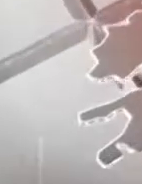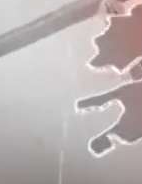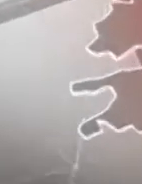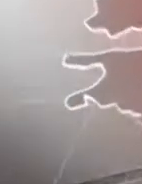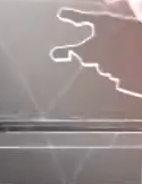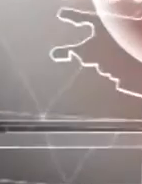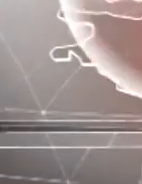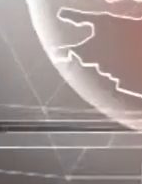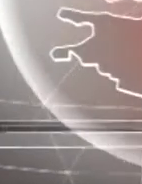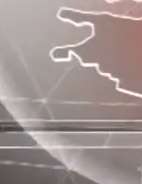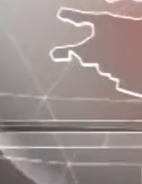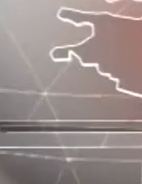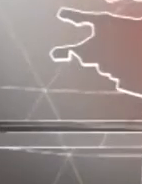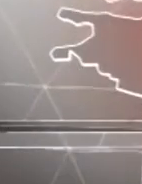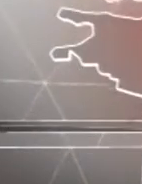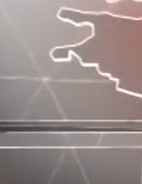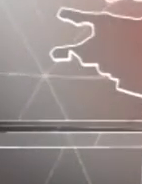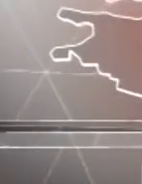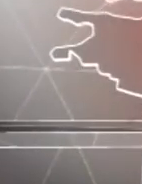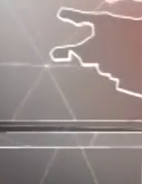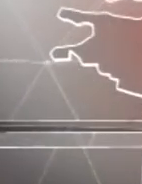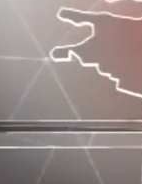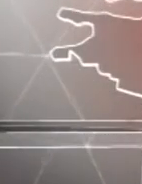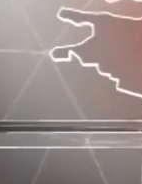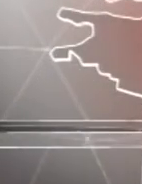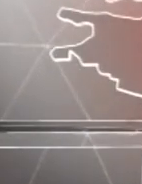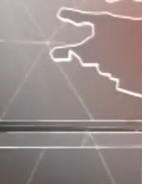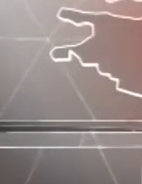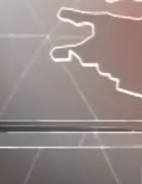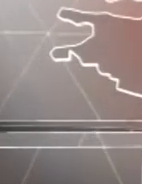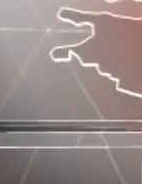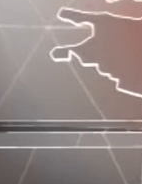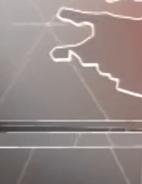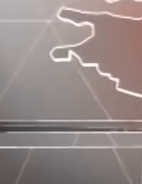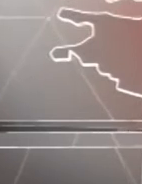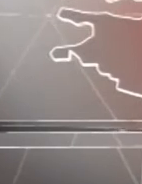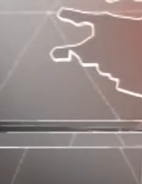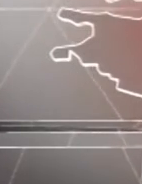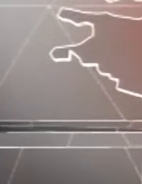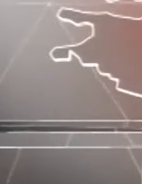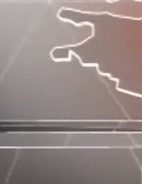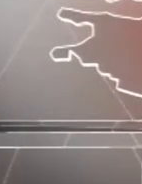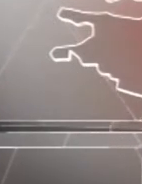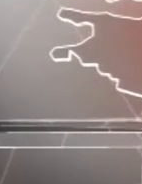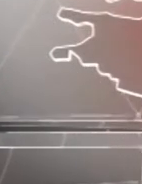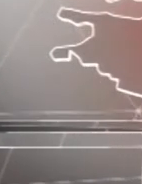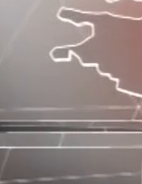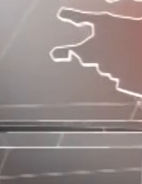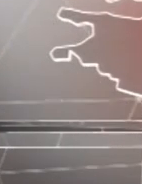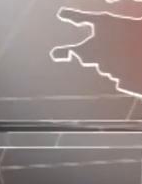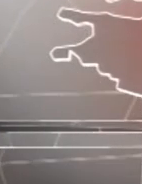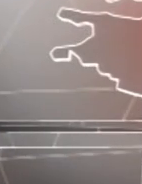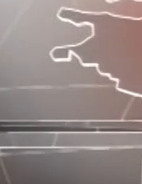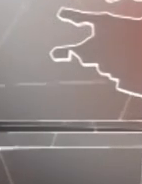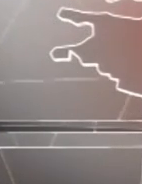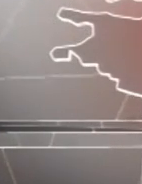Сьогодні вночі та завтра вдень по Херсону та області очікується мінлива хмарність, без опадів, ожеледиця. Вітер східний 7-12 метрів за секунду, вдень